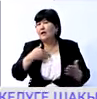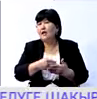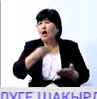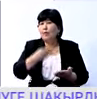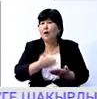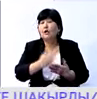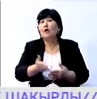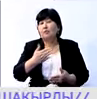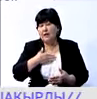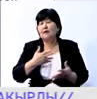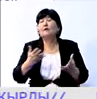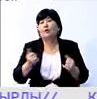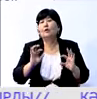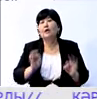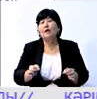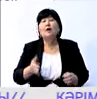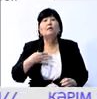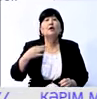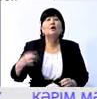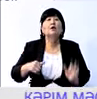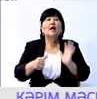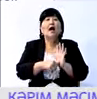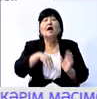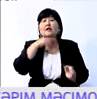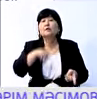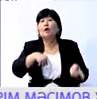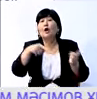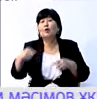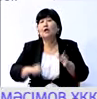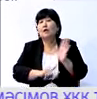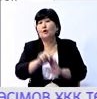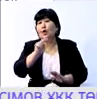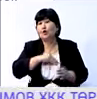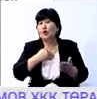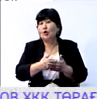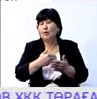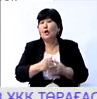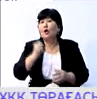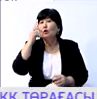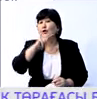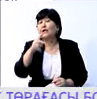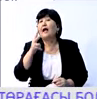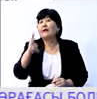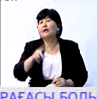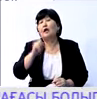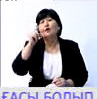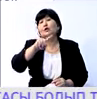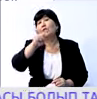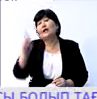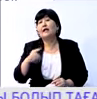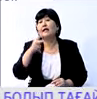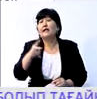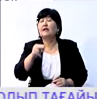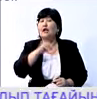тұрады. Мен қолдаймын. Менің ұлым 6-шы сыныпқа көшкен кезден бастап жұмыс істеді. Түске дейін 2 сағат, түстен кейін 2